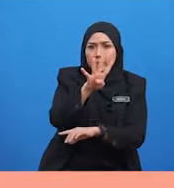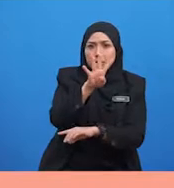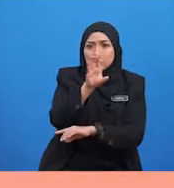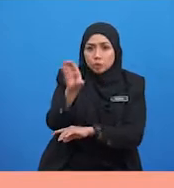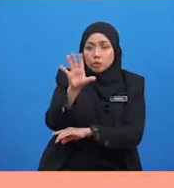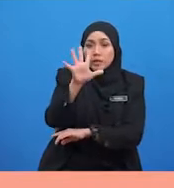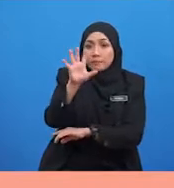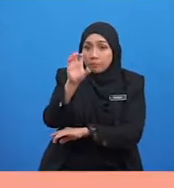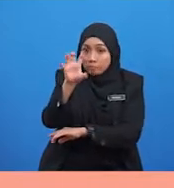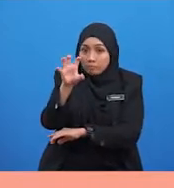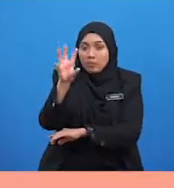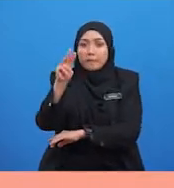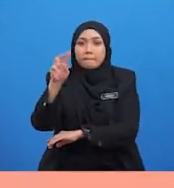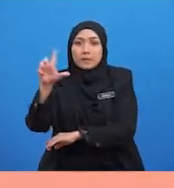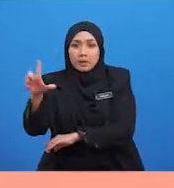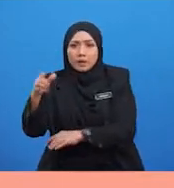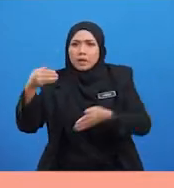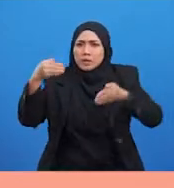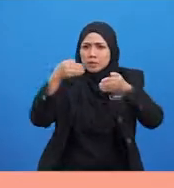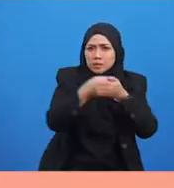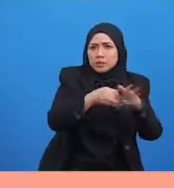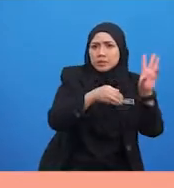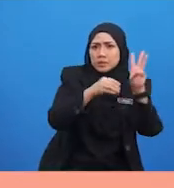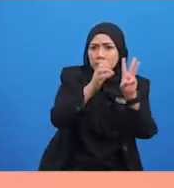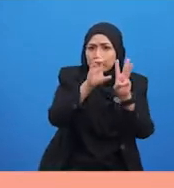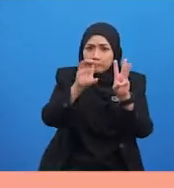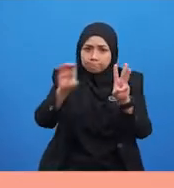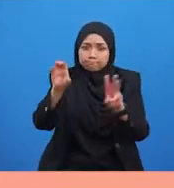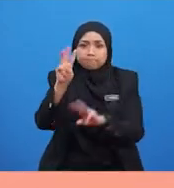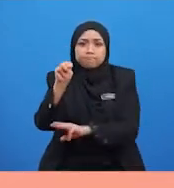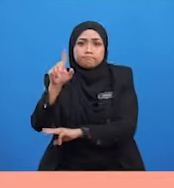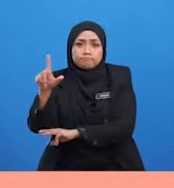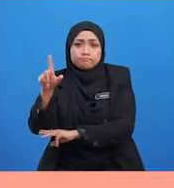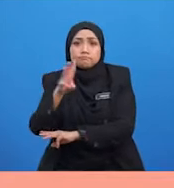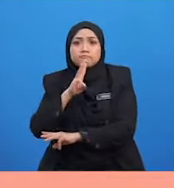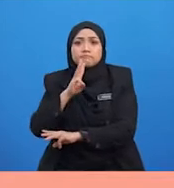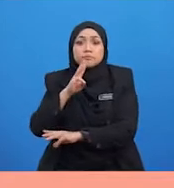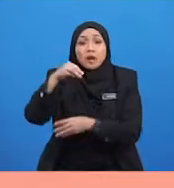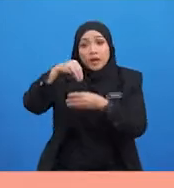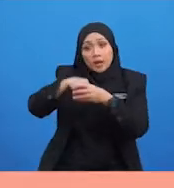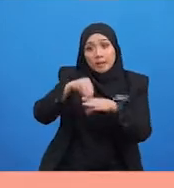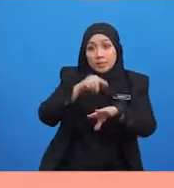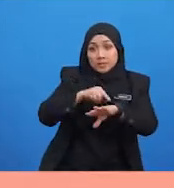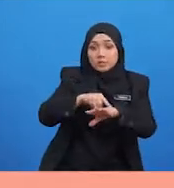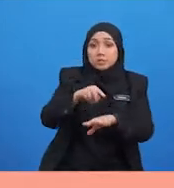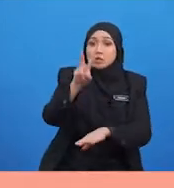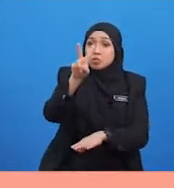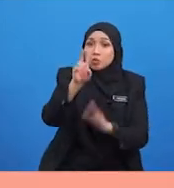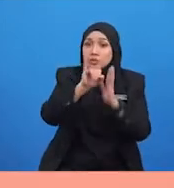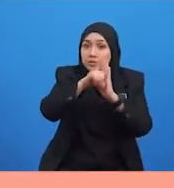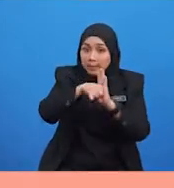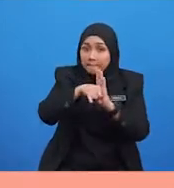300 ml hingga 500 ml air sejuk dalam masa 15 minit hingga 30 minit